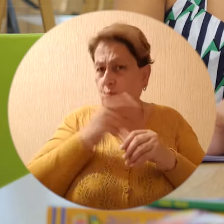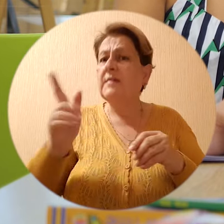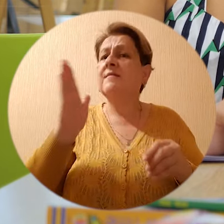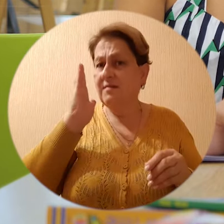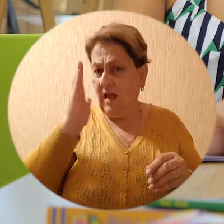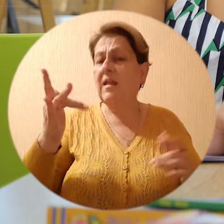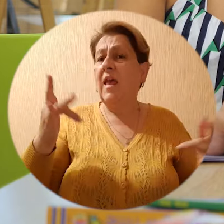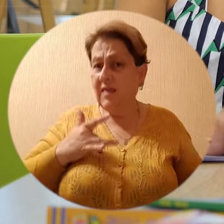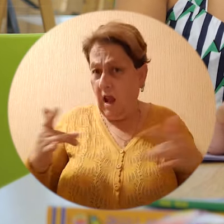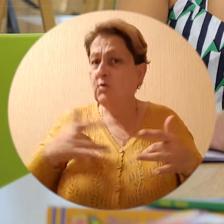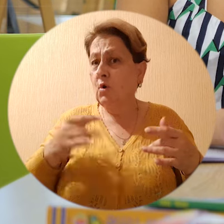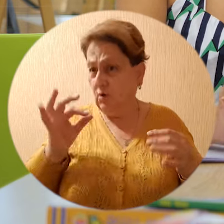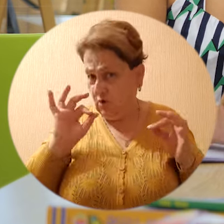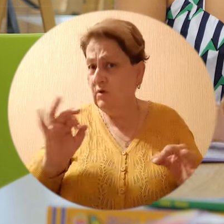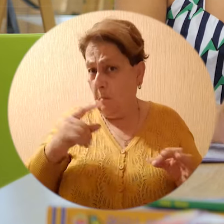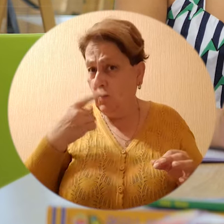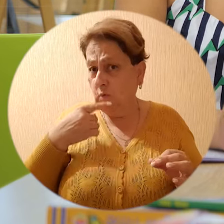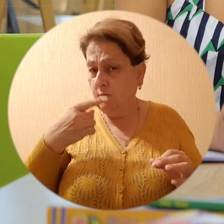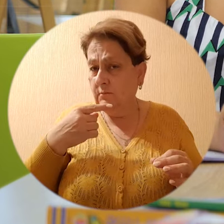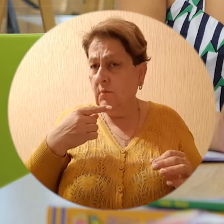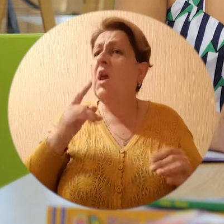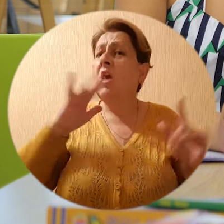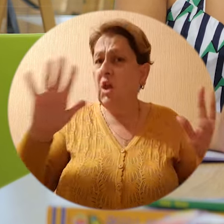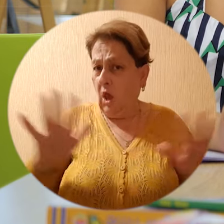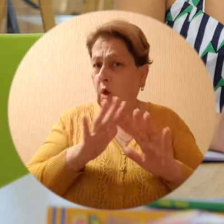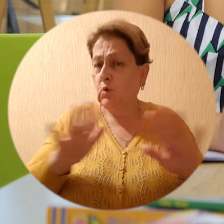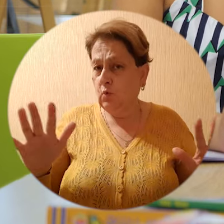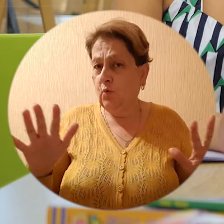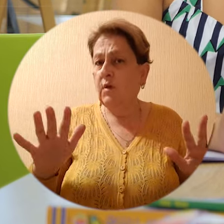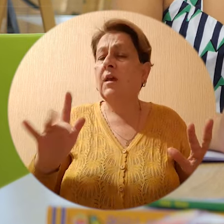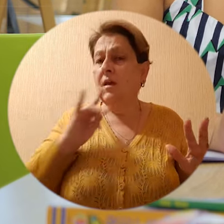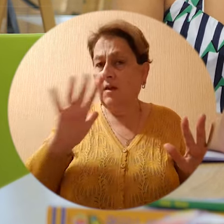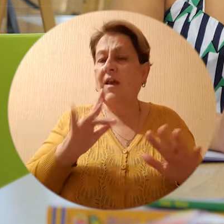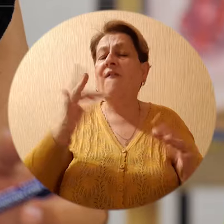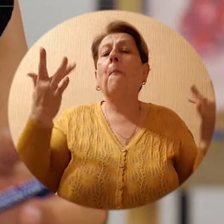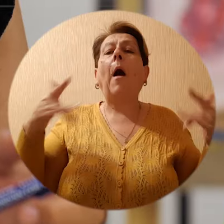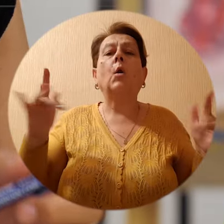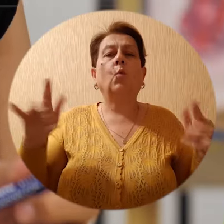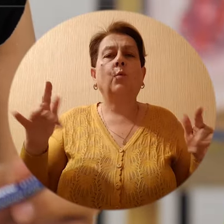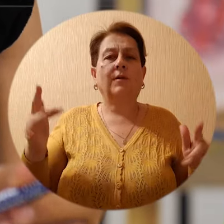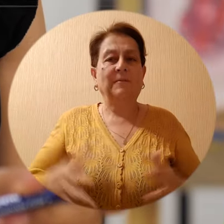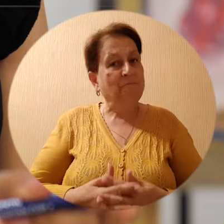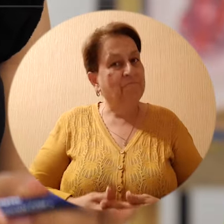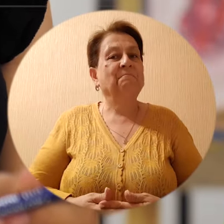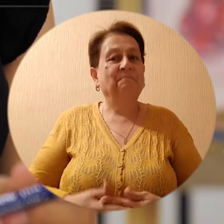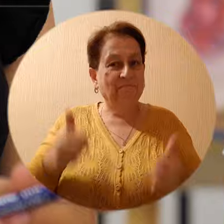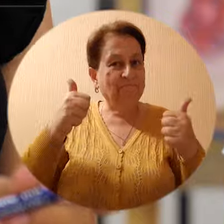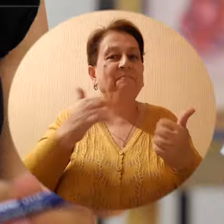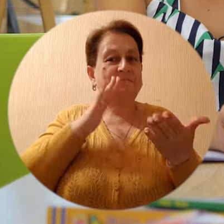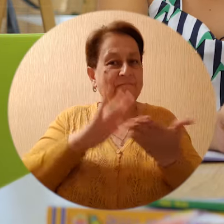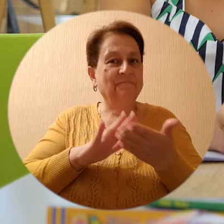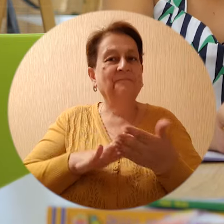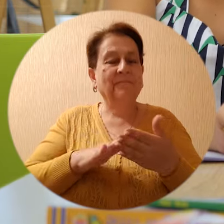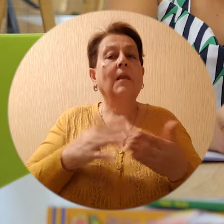ուզում ես դառնալ դերասանուհի, ճիշտ գուշակեցի, երգչուհի, երգչուհի և պարուհի։ Ինչ տաղանդավոր։